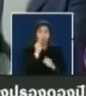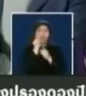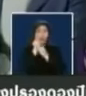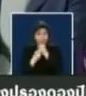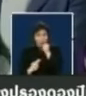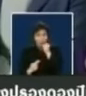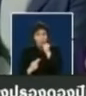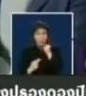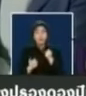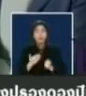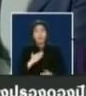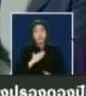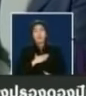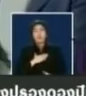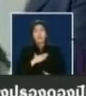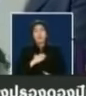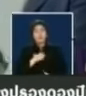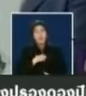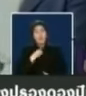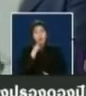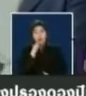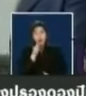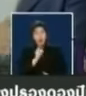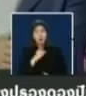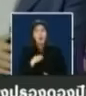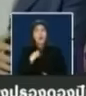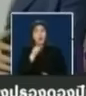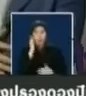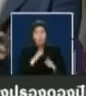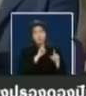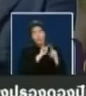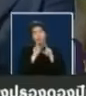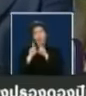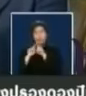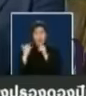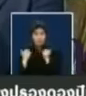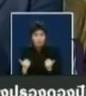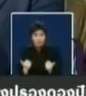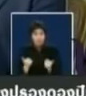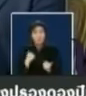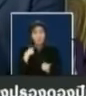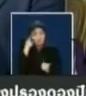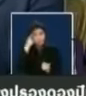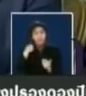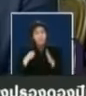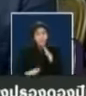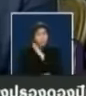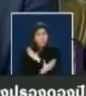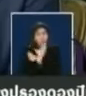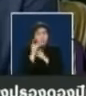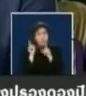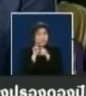องก็คิดว่าเราเองเราก็ควรจะให้หลายท่านหรือทุกภาคส่วนนั้นได้มีการ